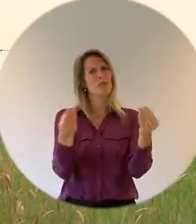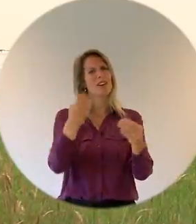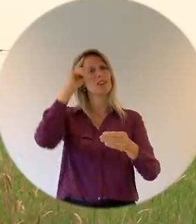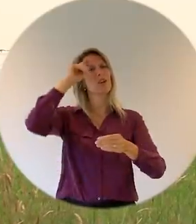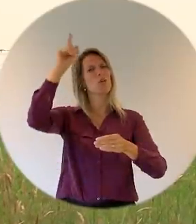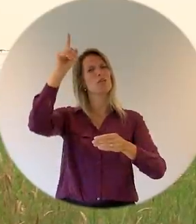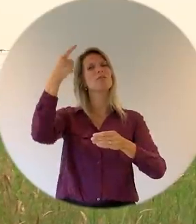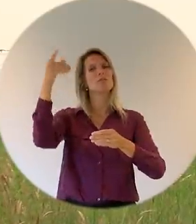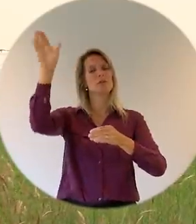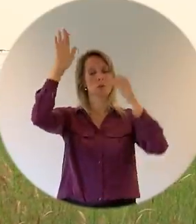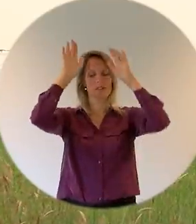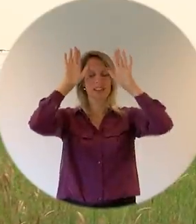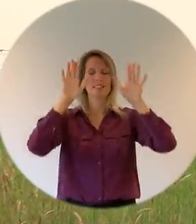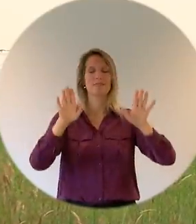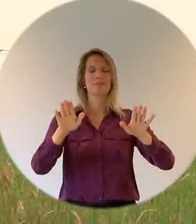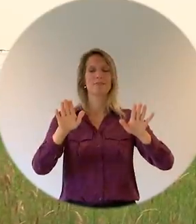de Heer.